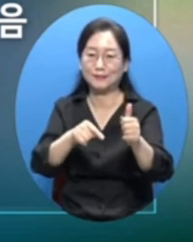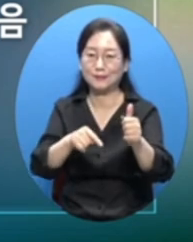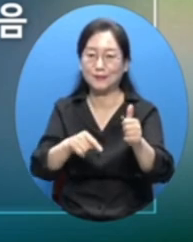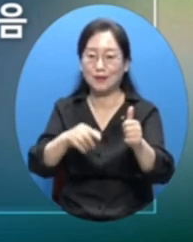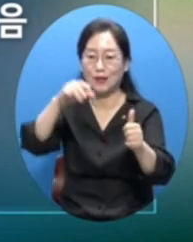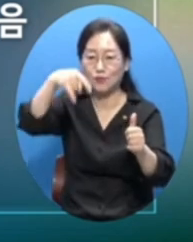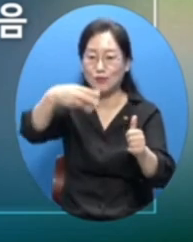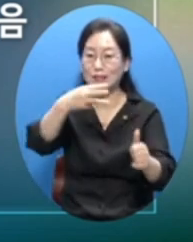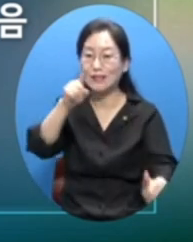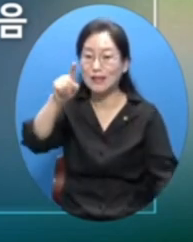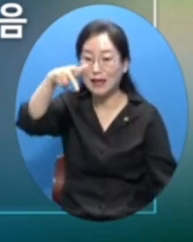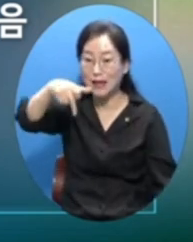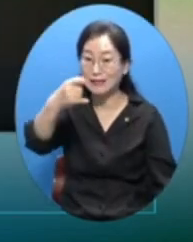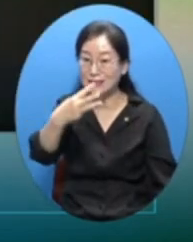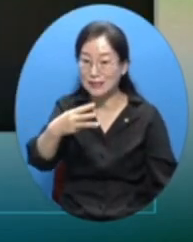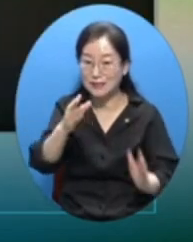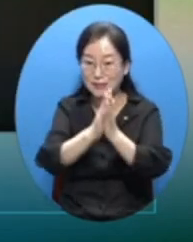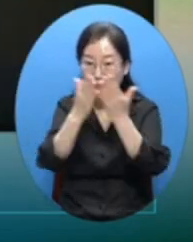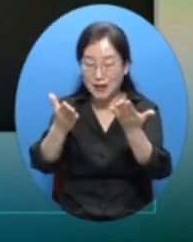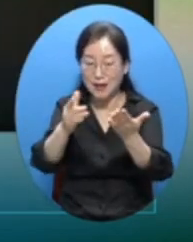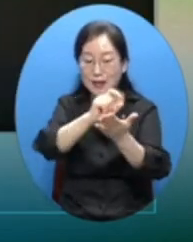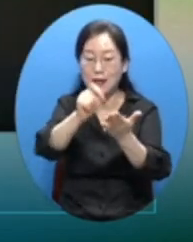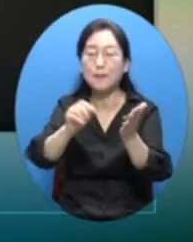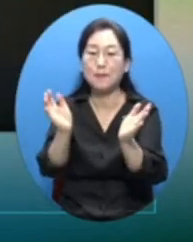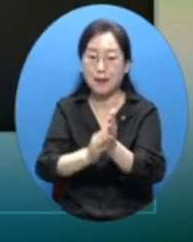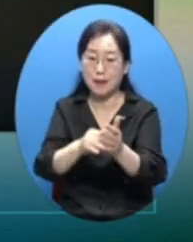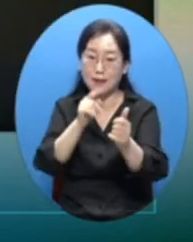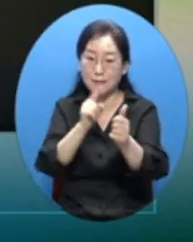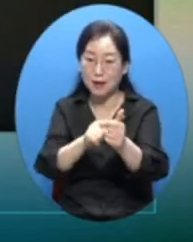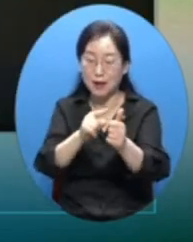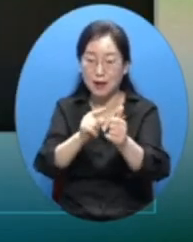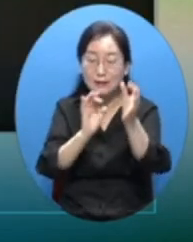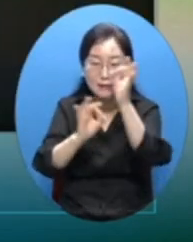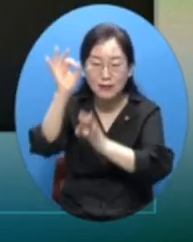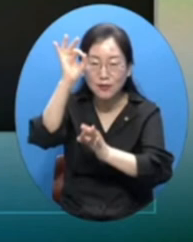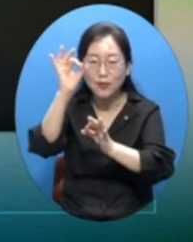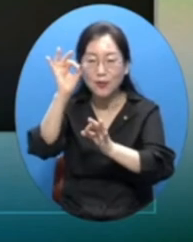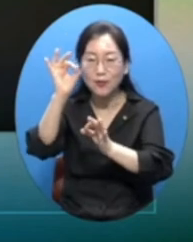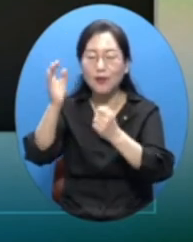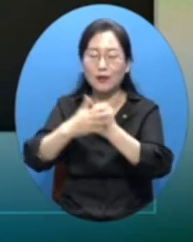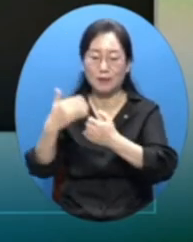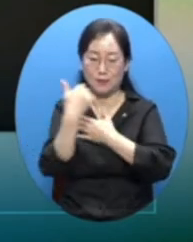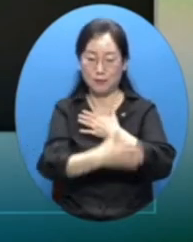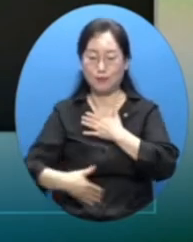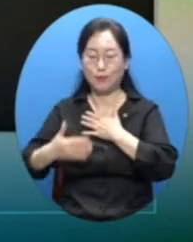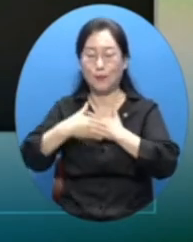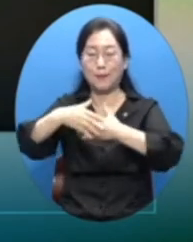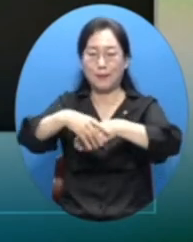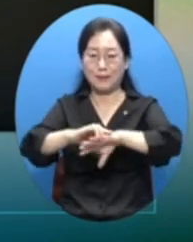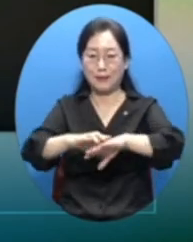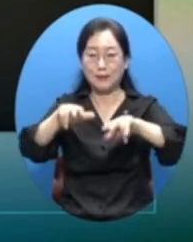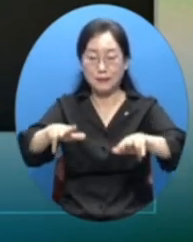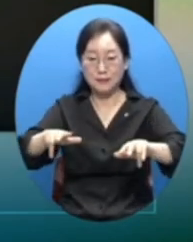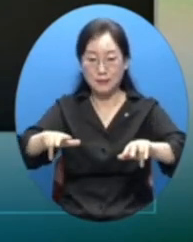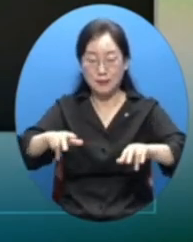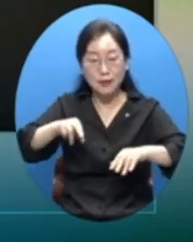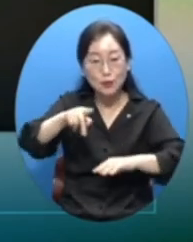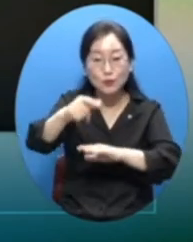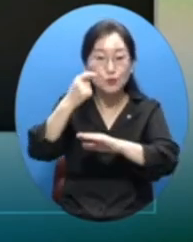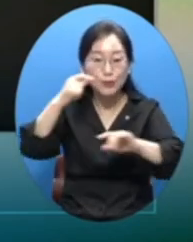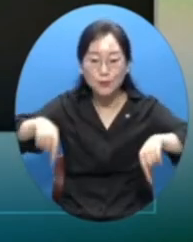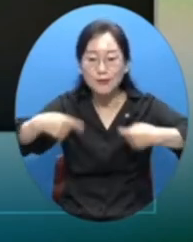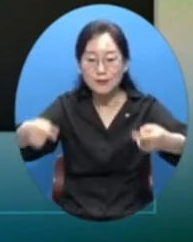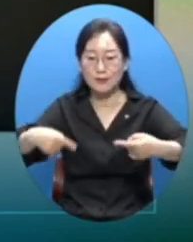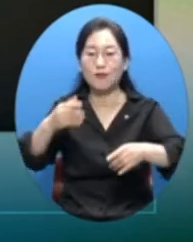위라클이라고 하는 책을 냈어요. 이분은 사고가 돼서 이제 전신 마비가 됐다가 지금 거지 못하고 휠체어에 앉아 계신